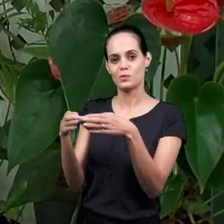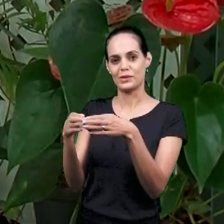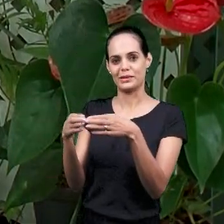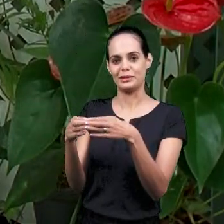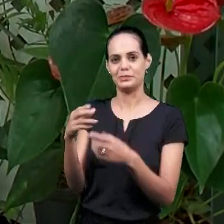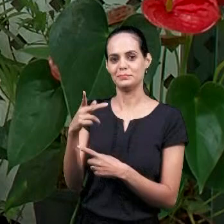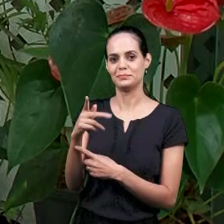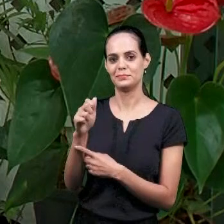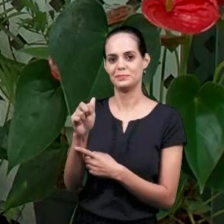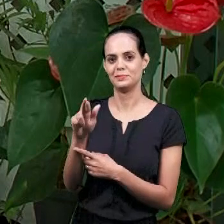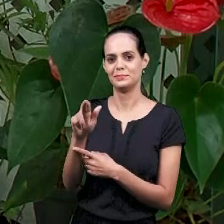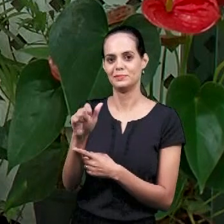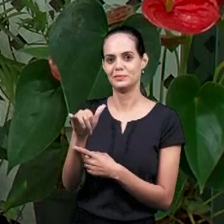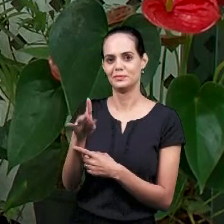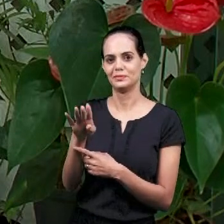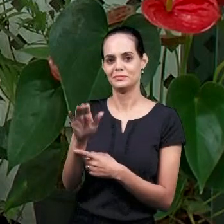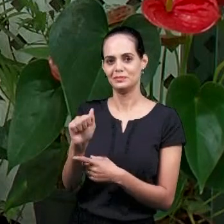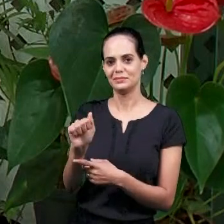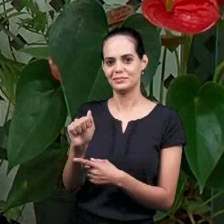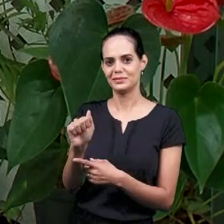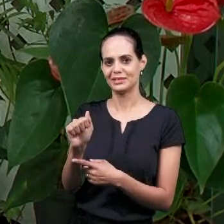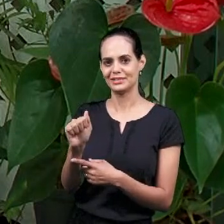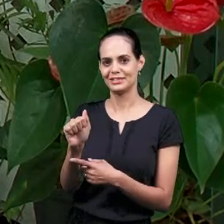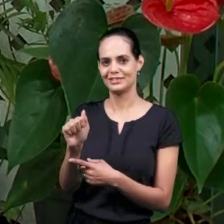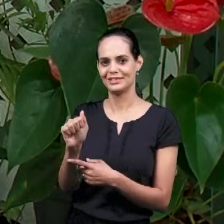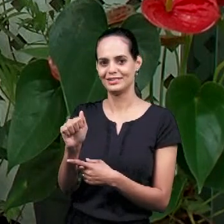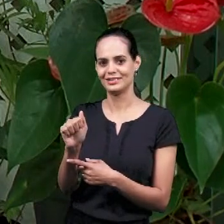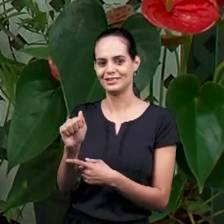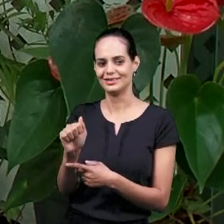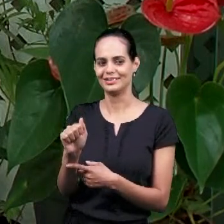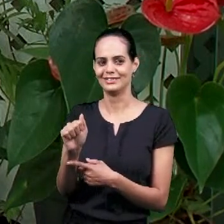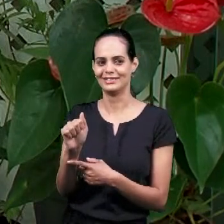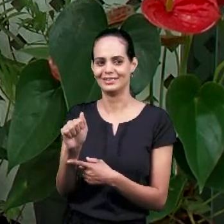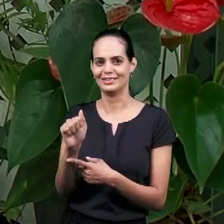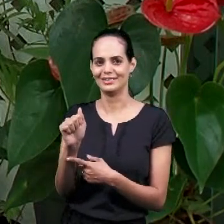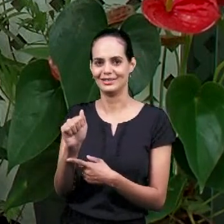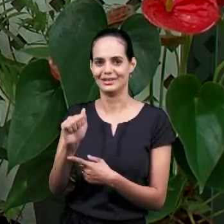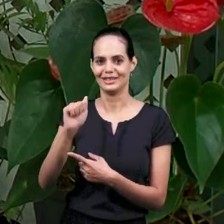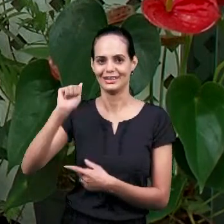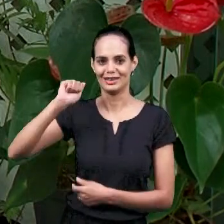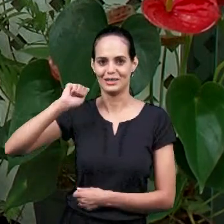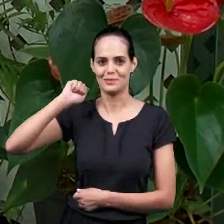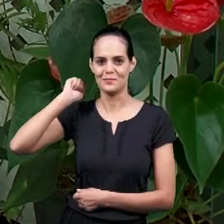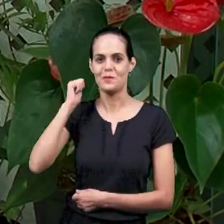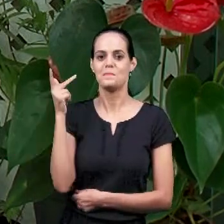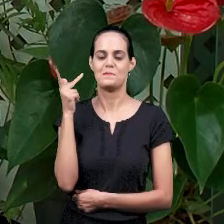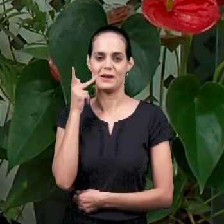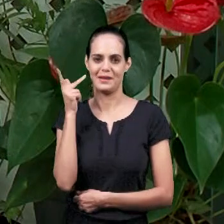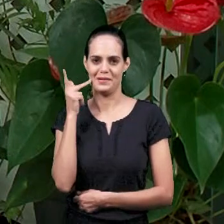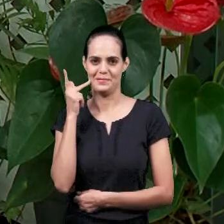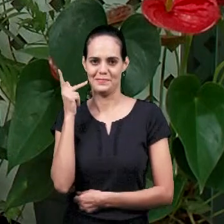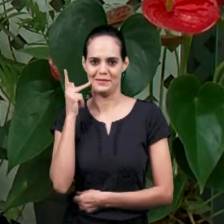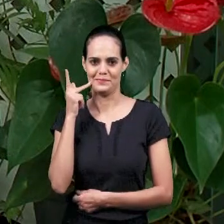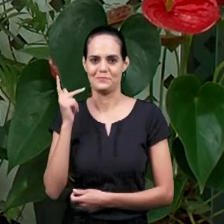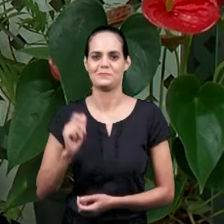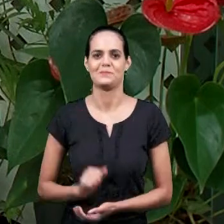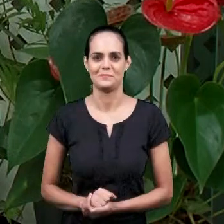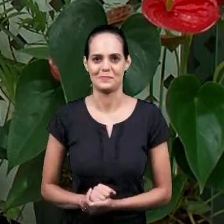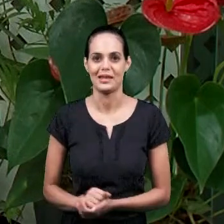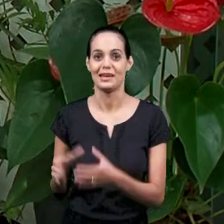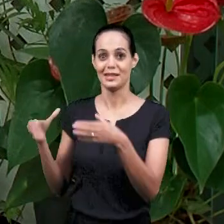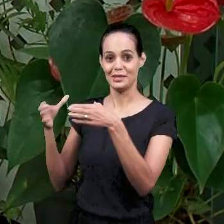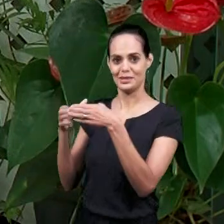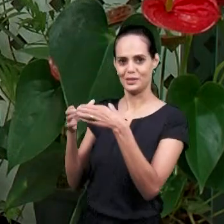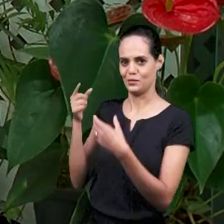Il y a un autre ici de Paraíba, Catolé, l'église du pasteur Luis Carlos. Regardez le